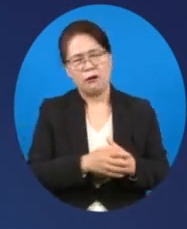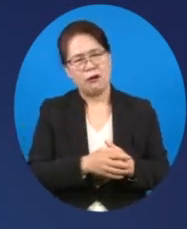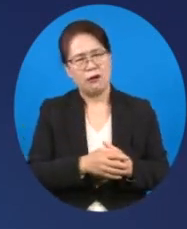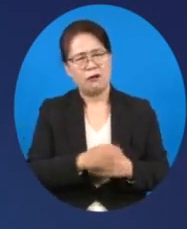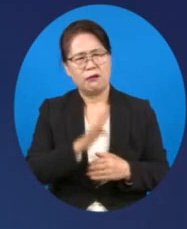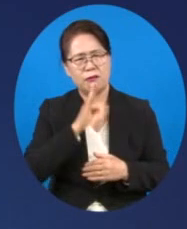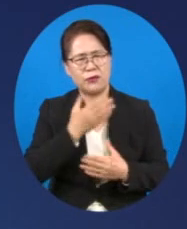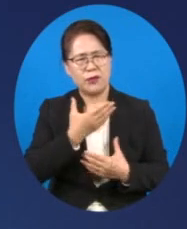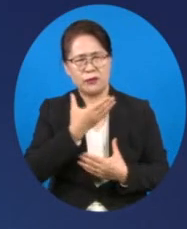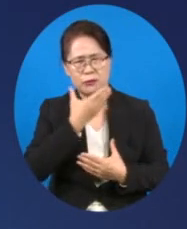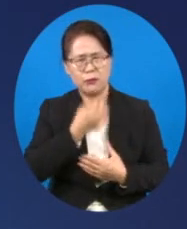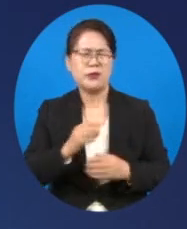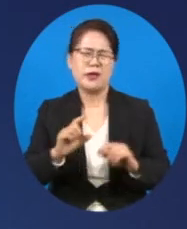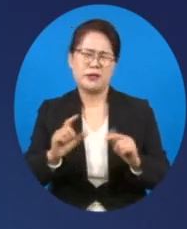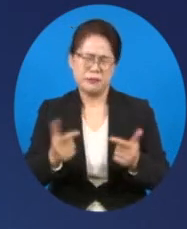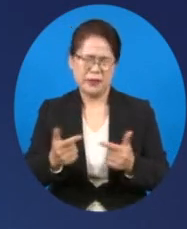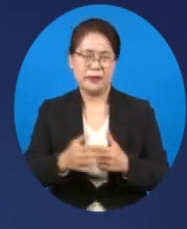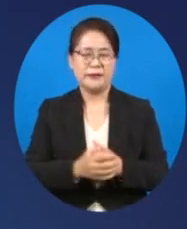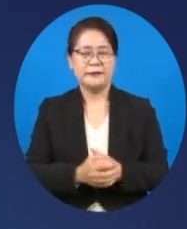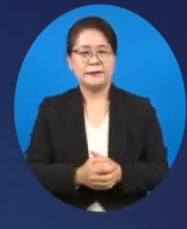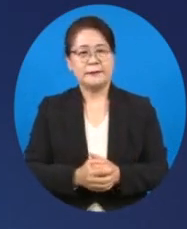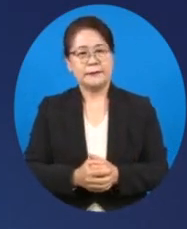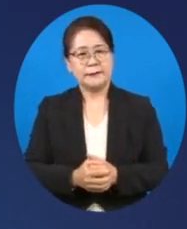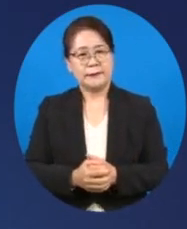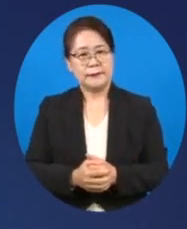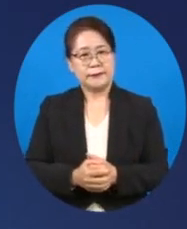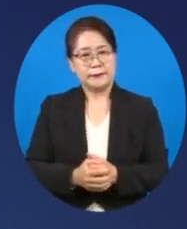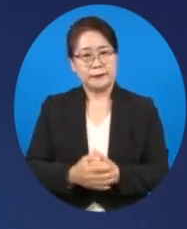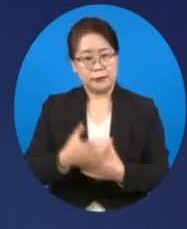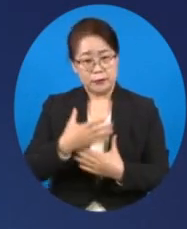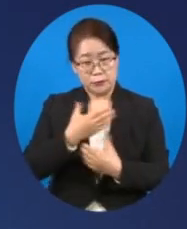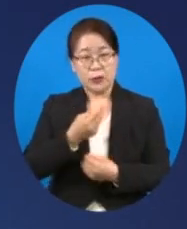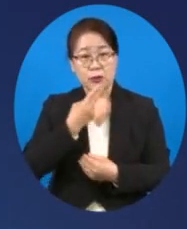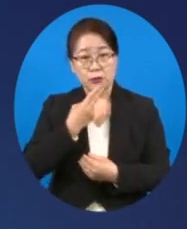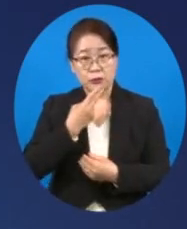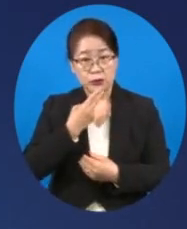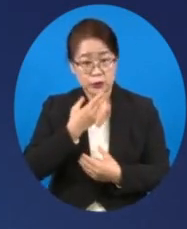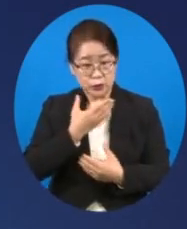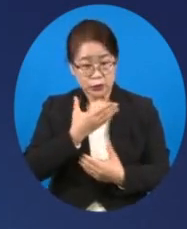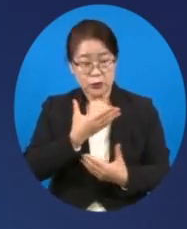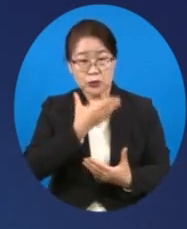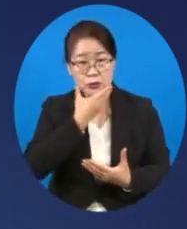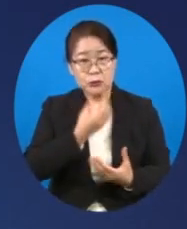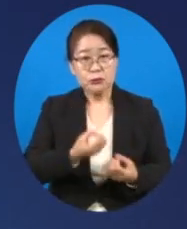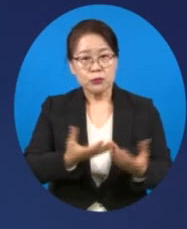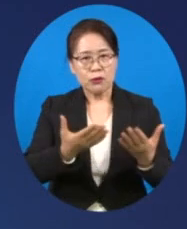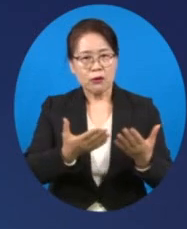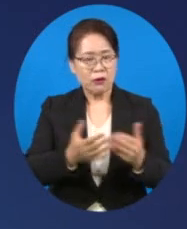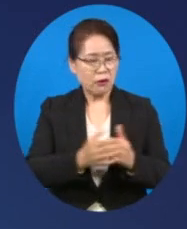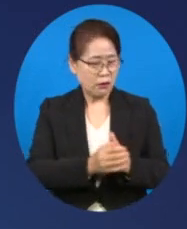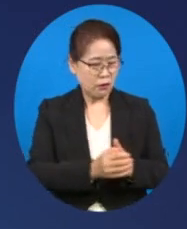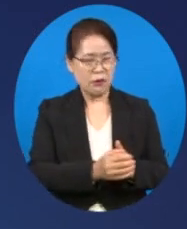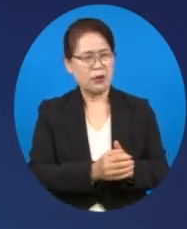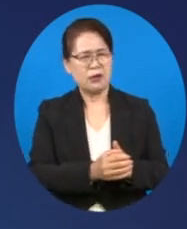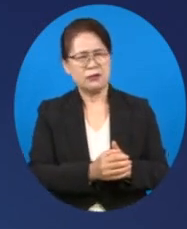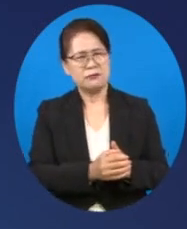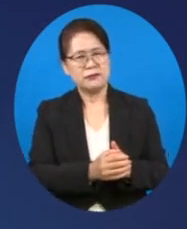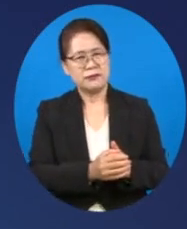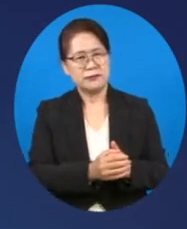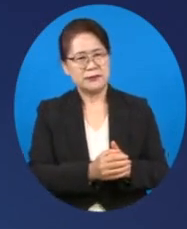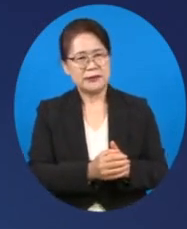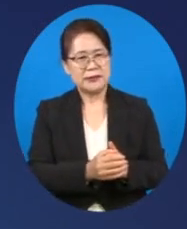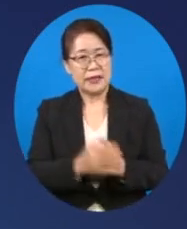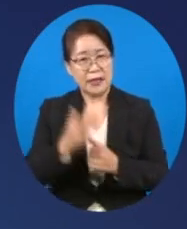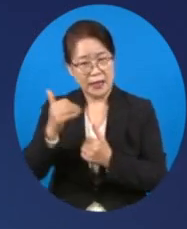아니기 때문에 그렇습니다 평안이 없는 축복은 세상에 그 어떤 것도 축복이 아닙니다